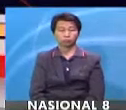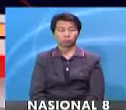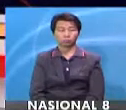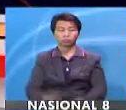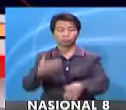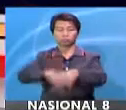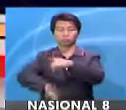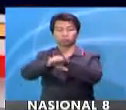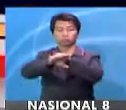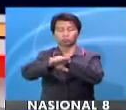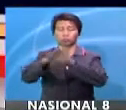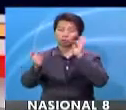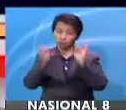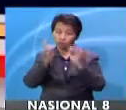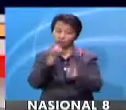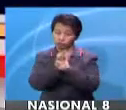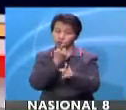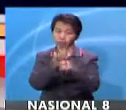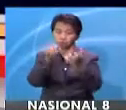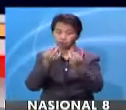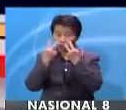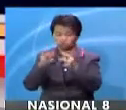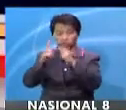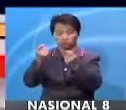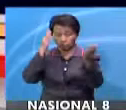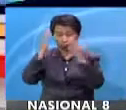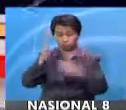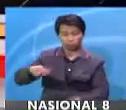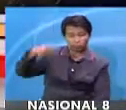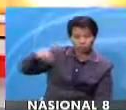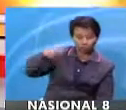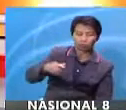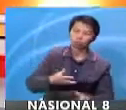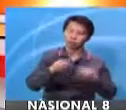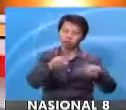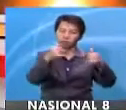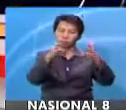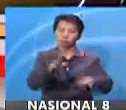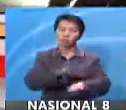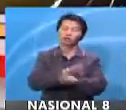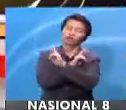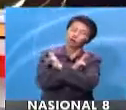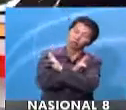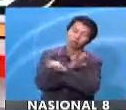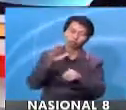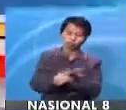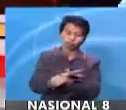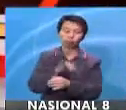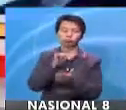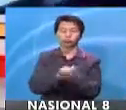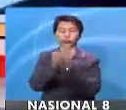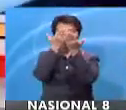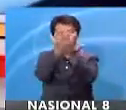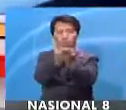Perkembangan bola sepak tempatan. Jika benar-benar ingin lihat skuad kebangsaan lebih berkualiti, berikan pemain masa rehat mencukupi. Demikian cadangan